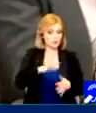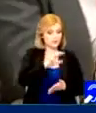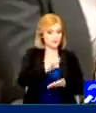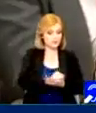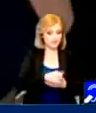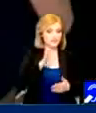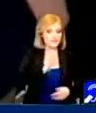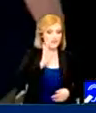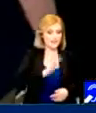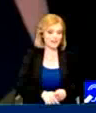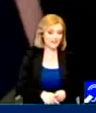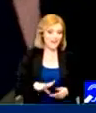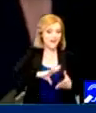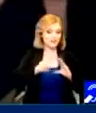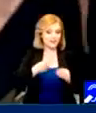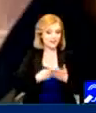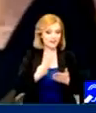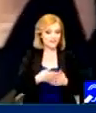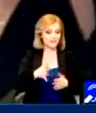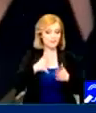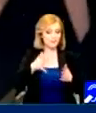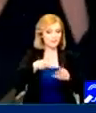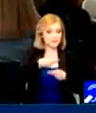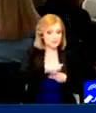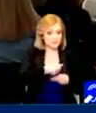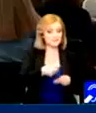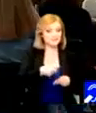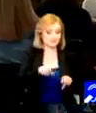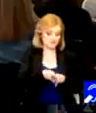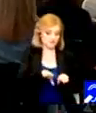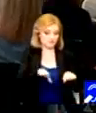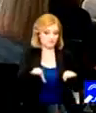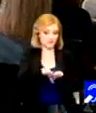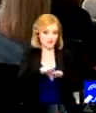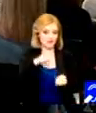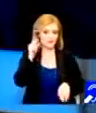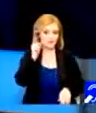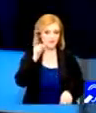de femei. Studiile arată că acestea sunt plătite la fel de bine ca și bărbații.